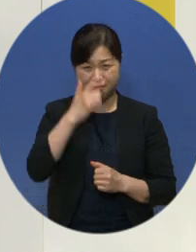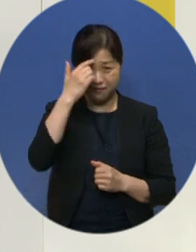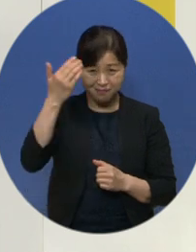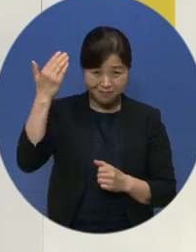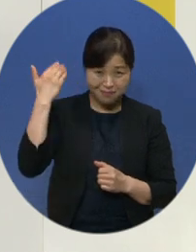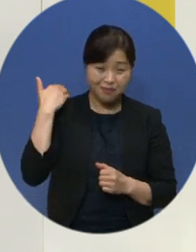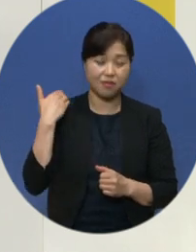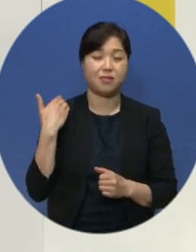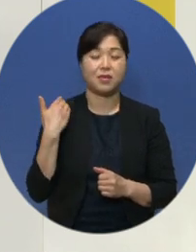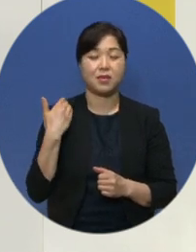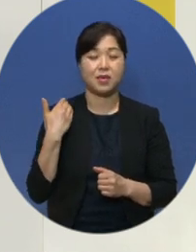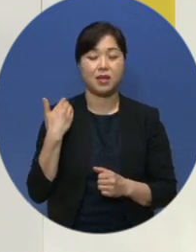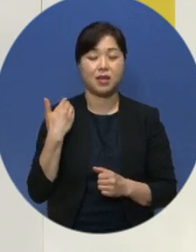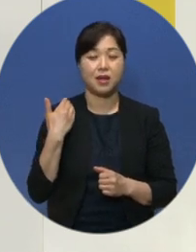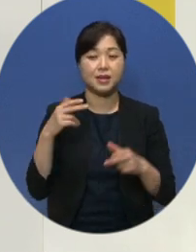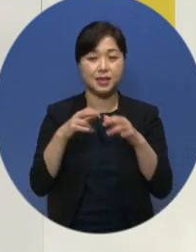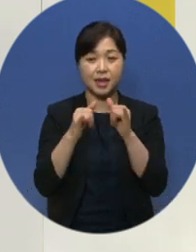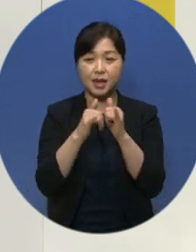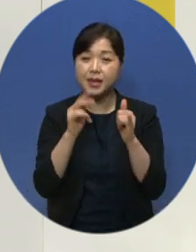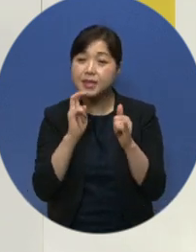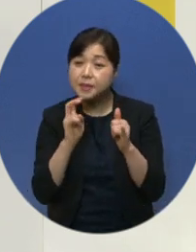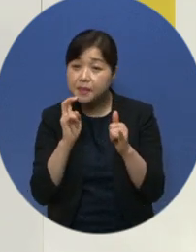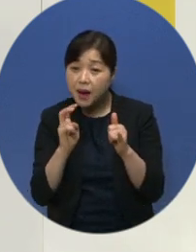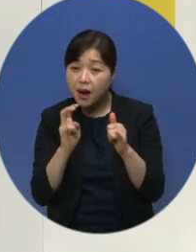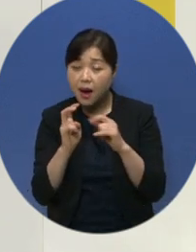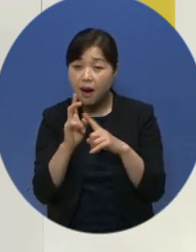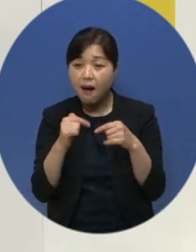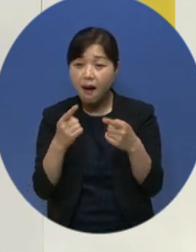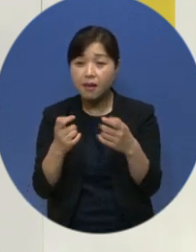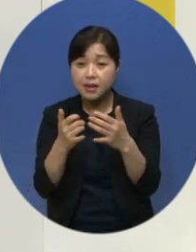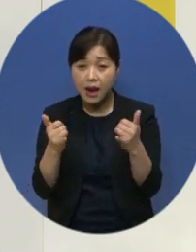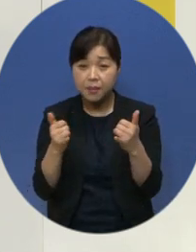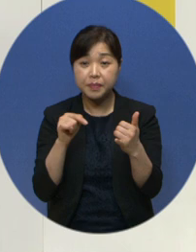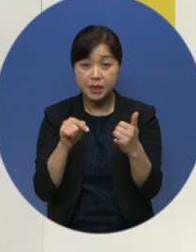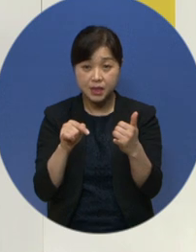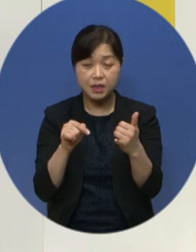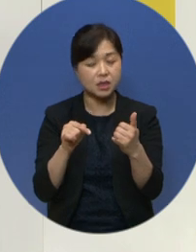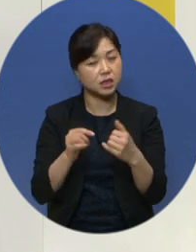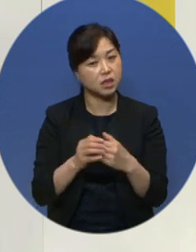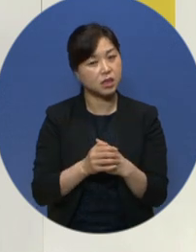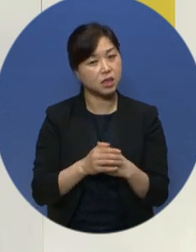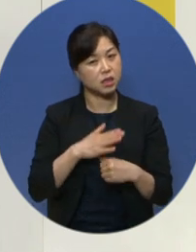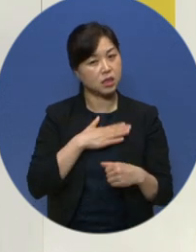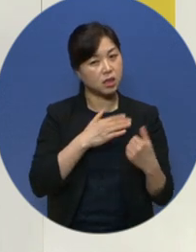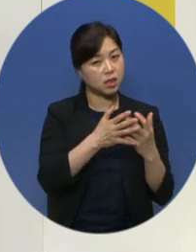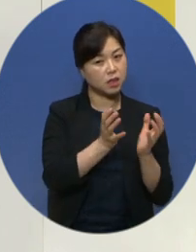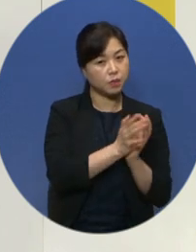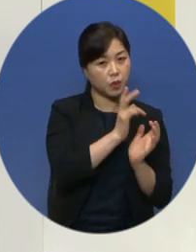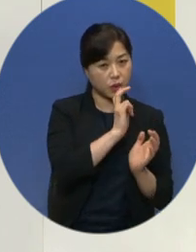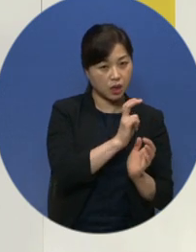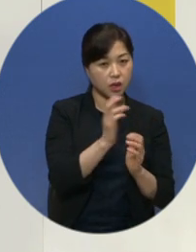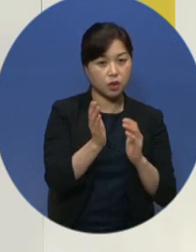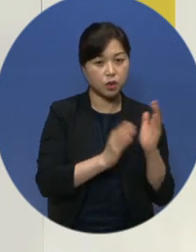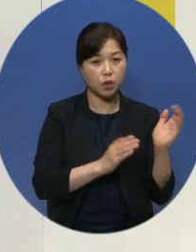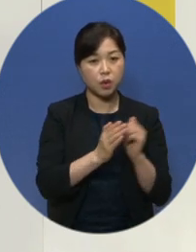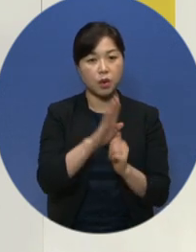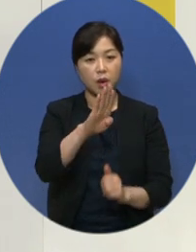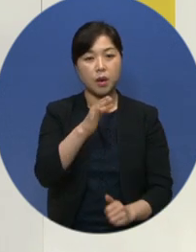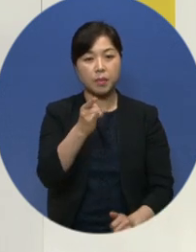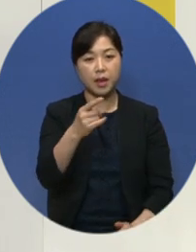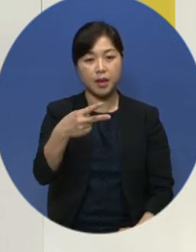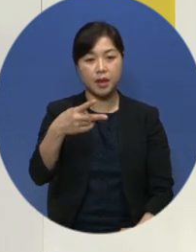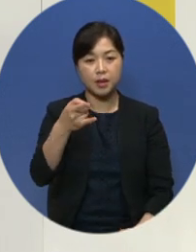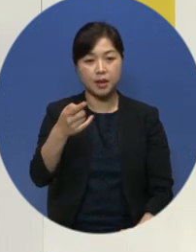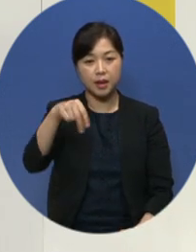장애인 음악하는 친구들이 저희들이 이제 중창과 니 있었고 그 베네스타 현악 4중주를 다니라고